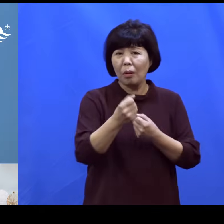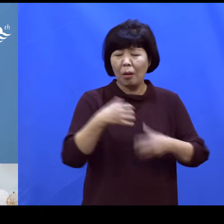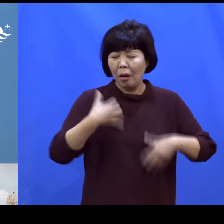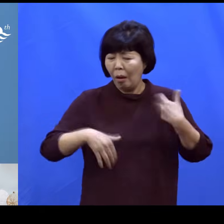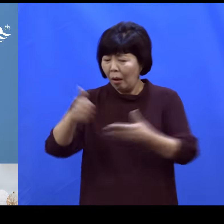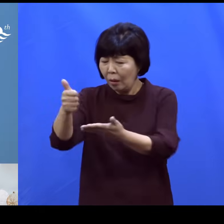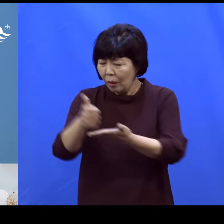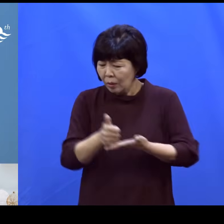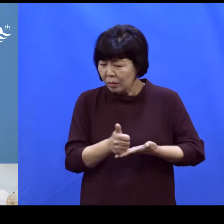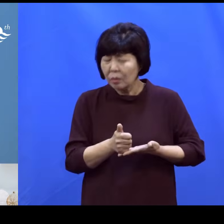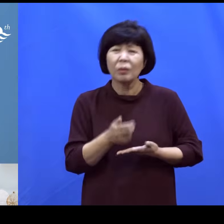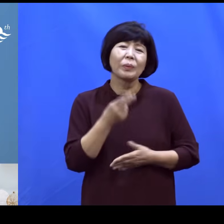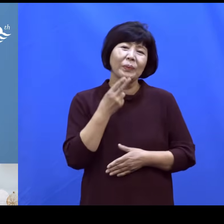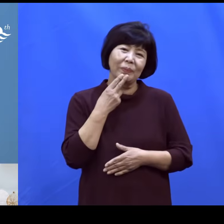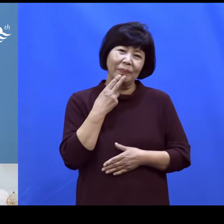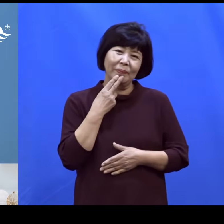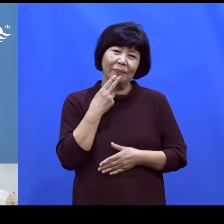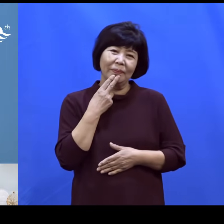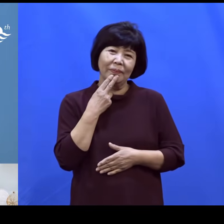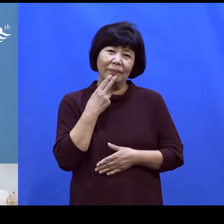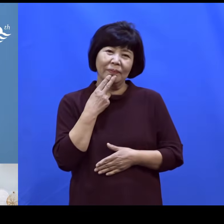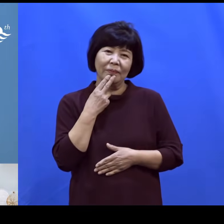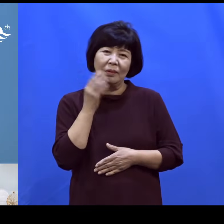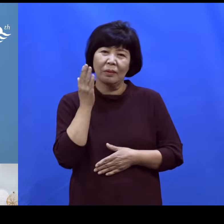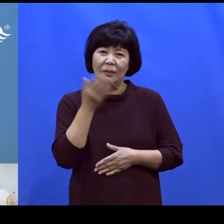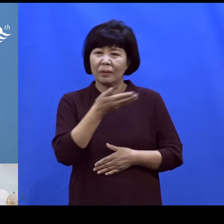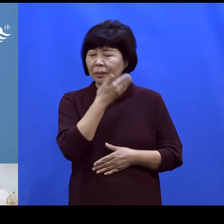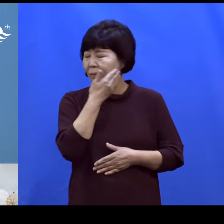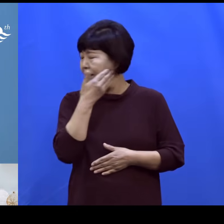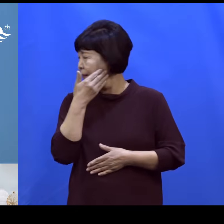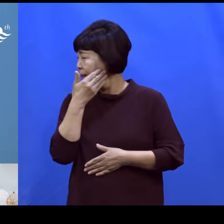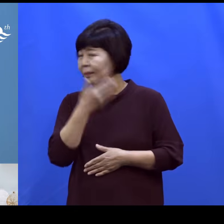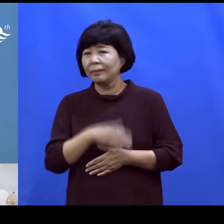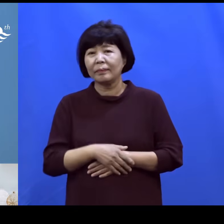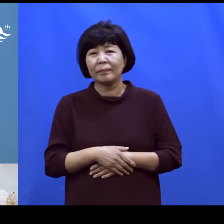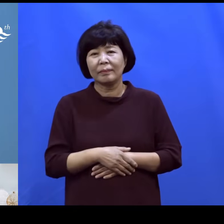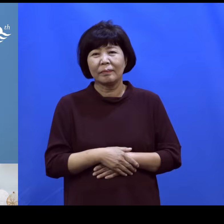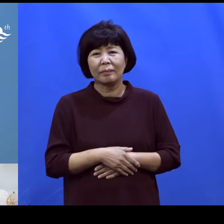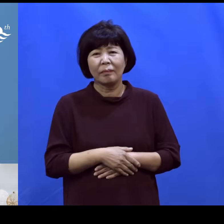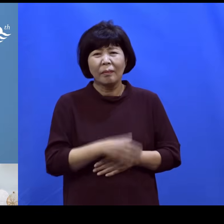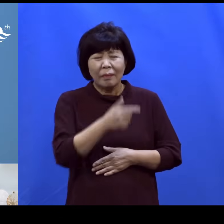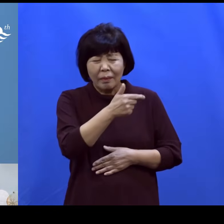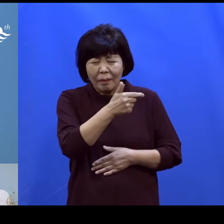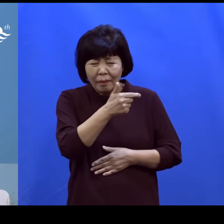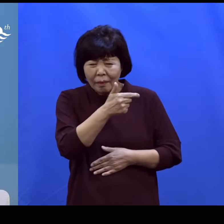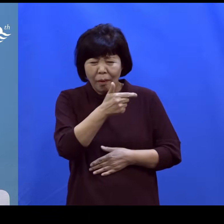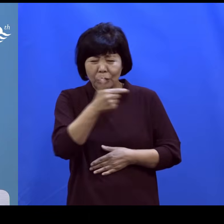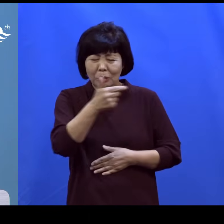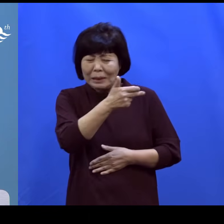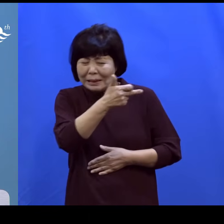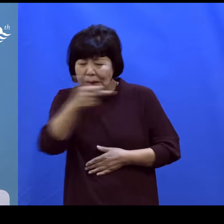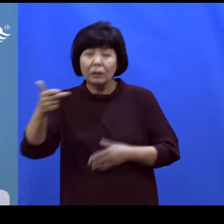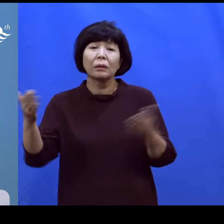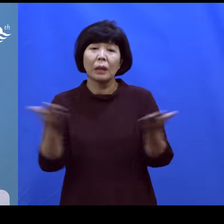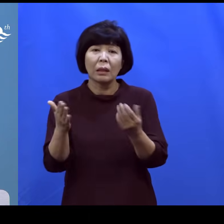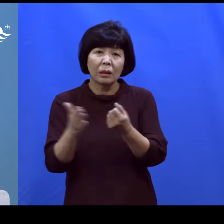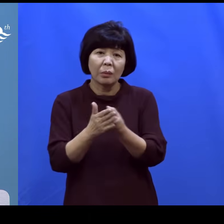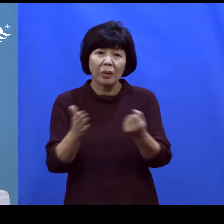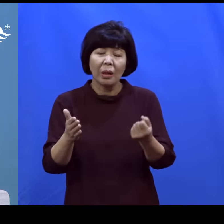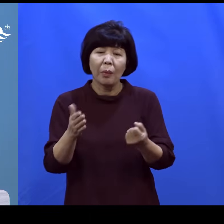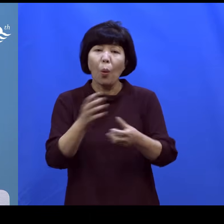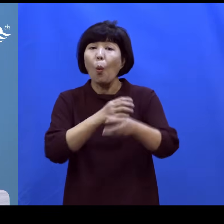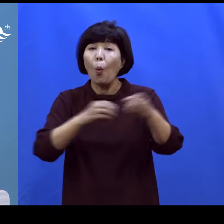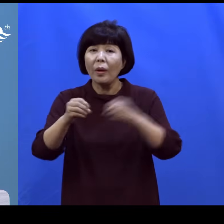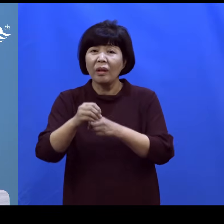영접하지 아니했다. 왜? 이성으로 받아들이기 어려운 너무 큰 사건이에요. 그래서 그를 리젝트했다.